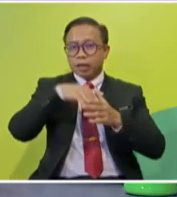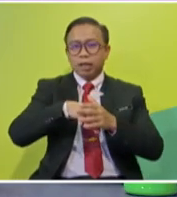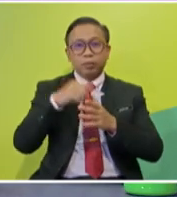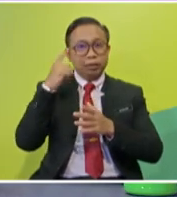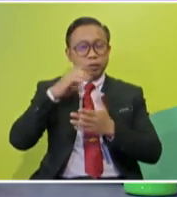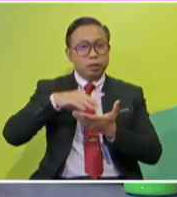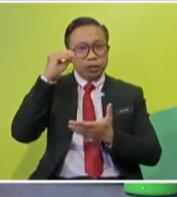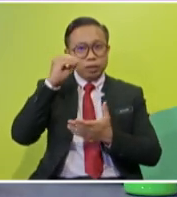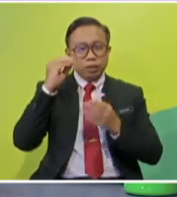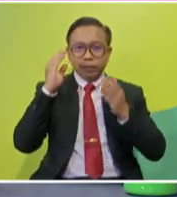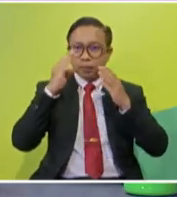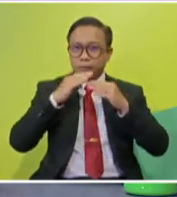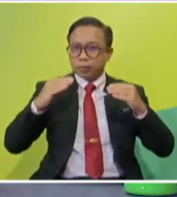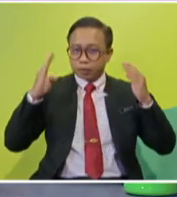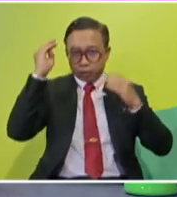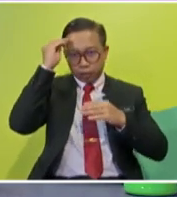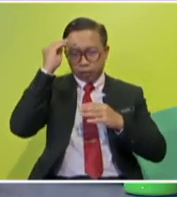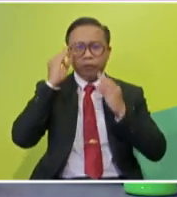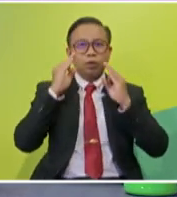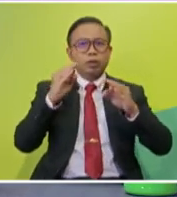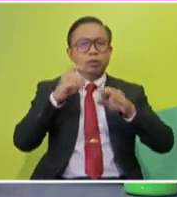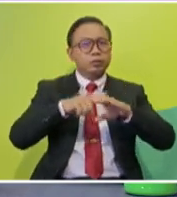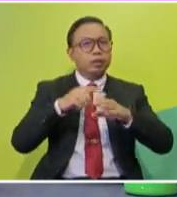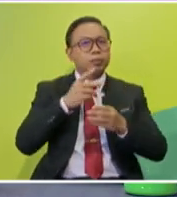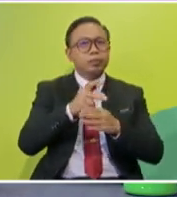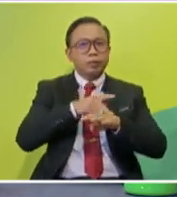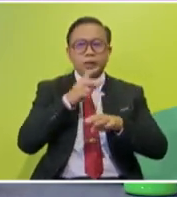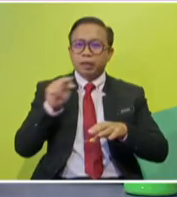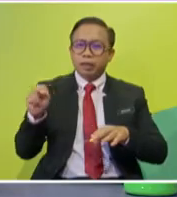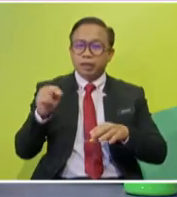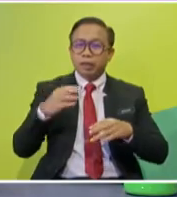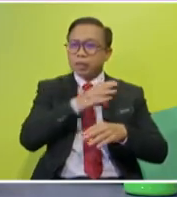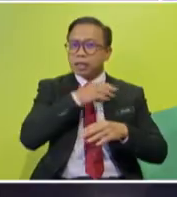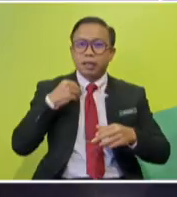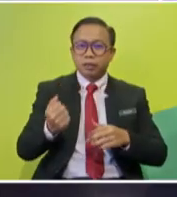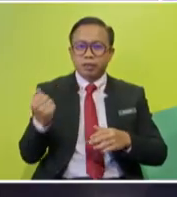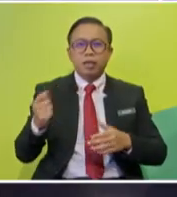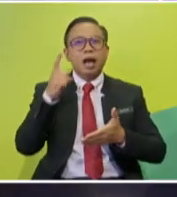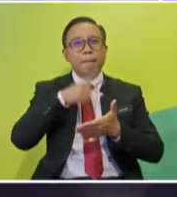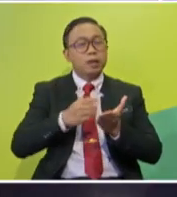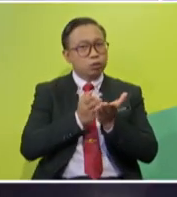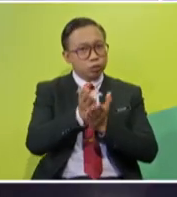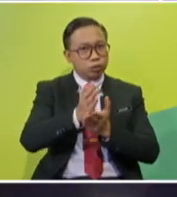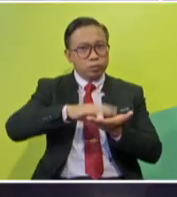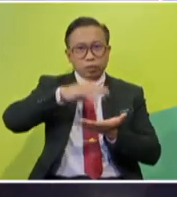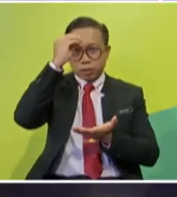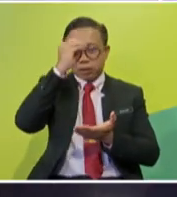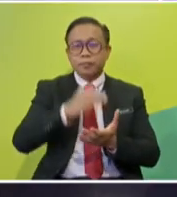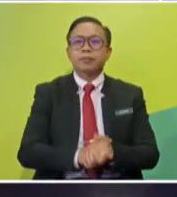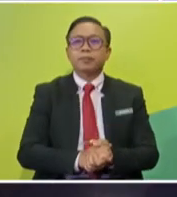pelajaran bahasa Melayu fokus hari ini adalah pakaian dan pembelajaran kita seterusnya